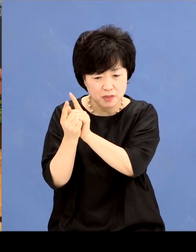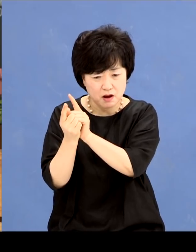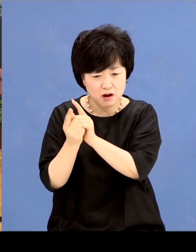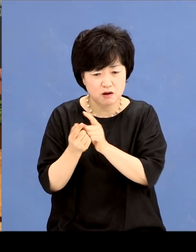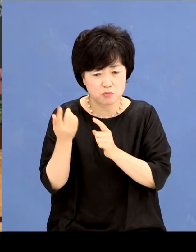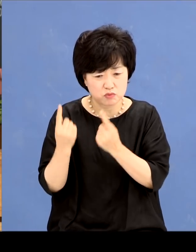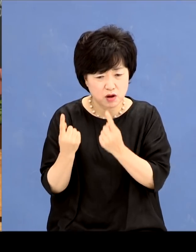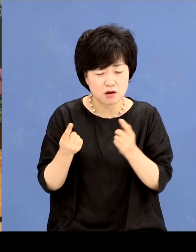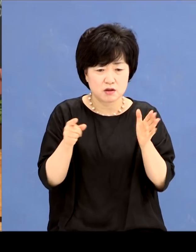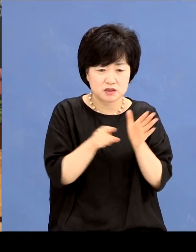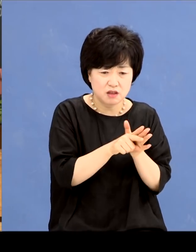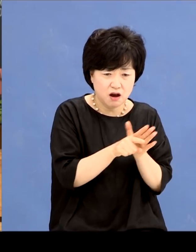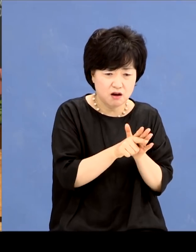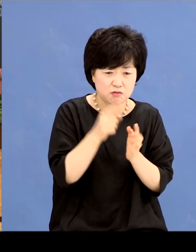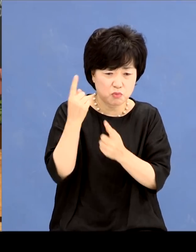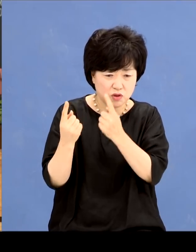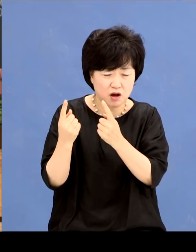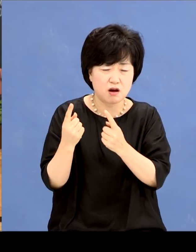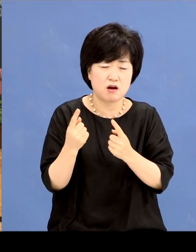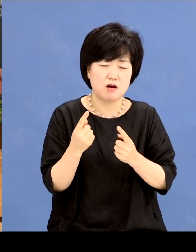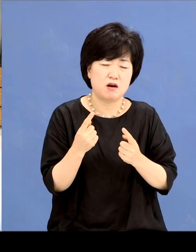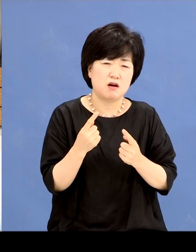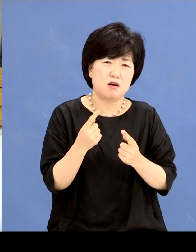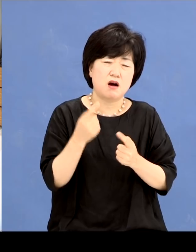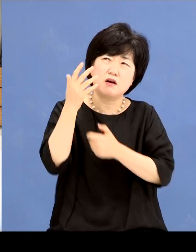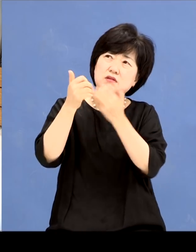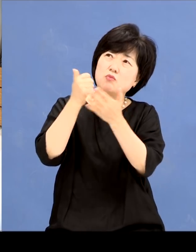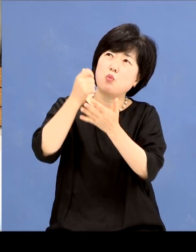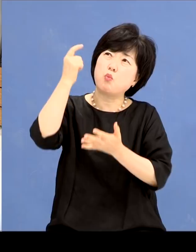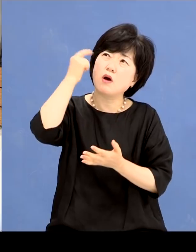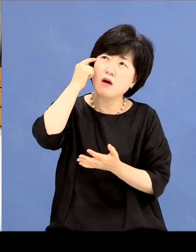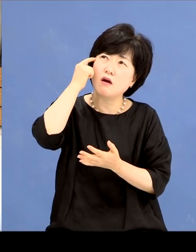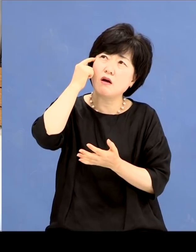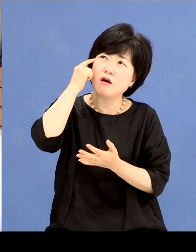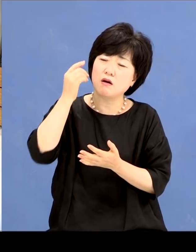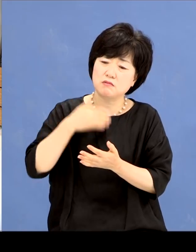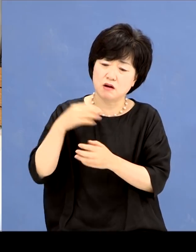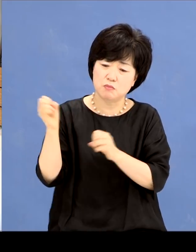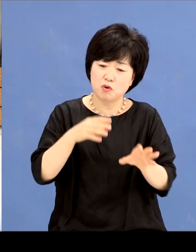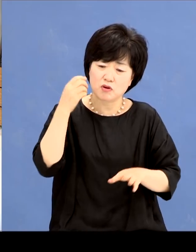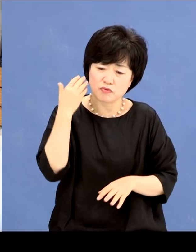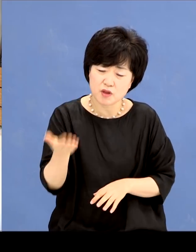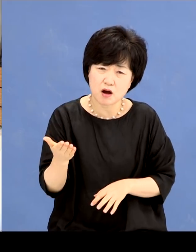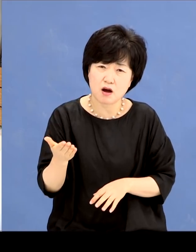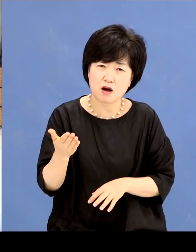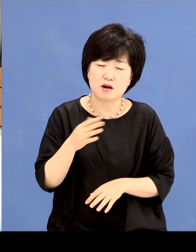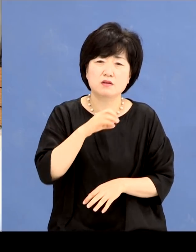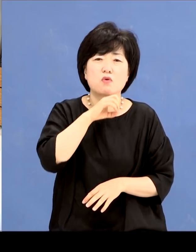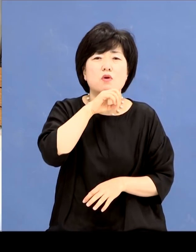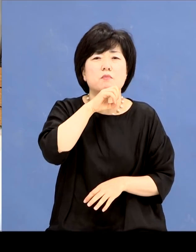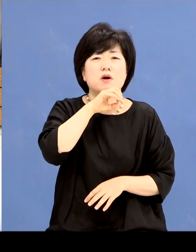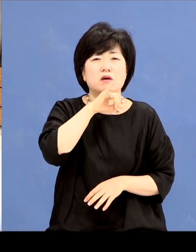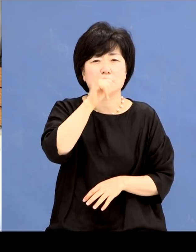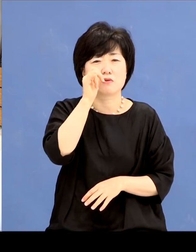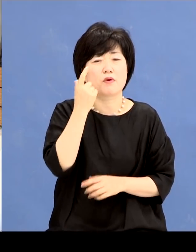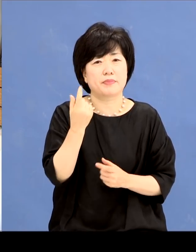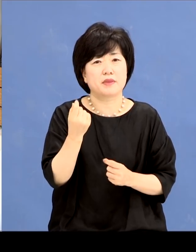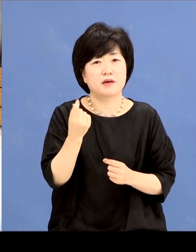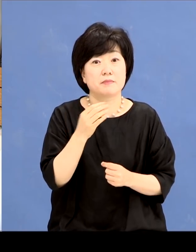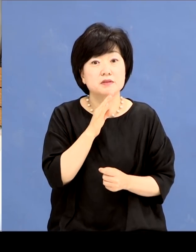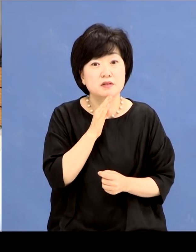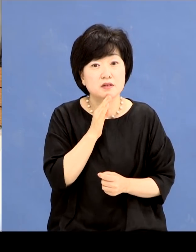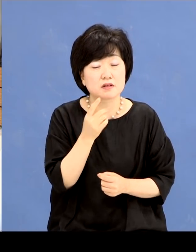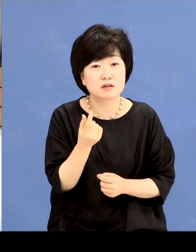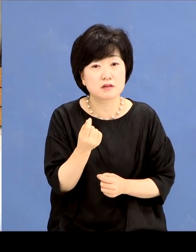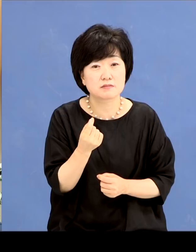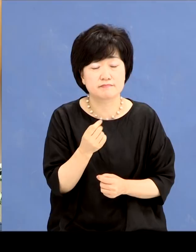했지만 신앙보다는 정말 하나님이 계시다면 나는 왜 이렇게 버리셨나요 하는 원망이 있었을 것도 같아요.